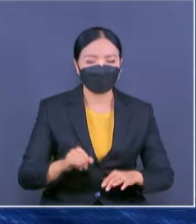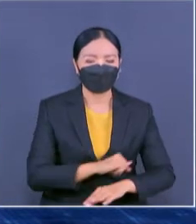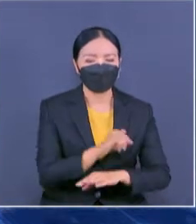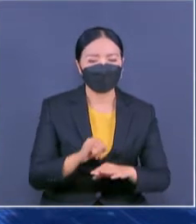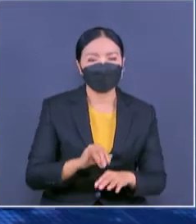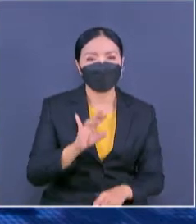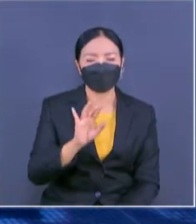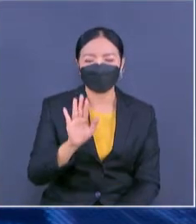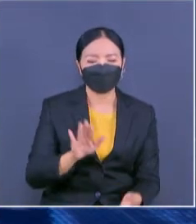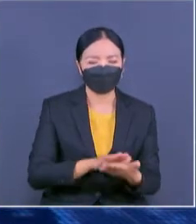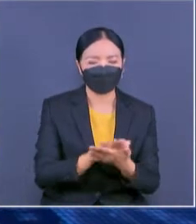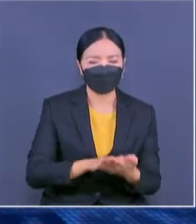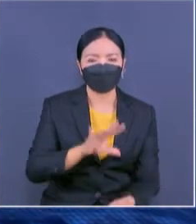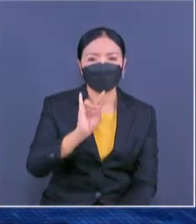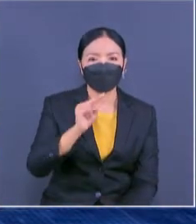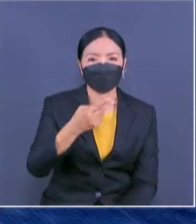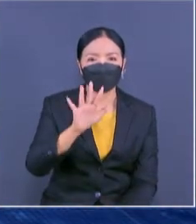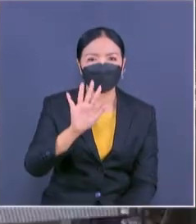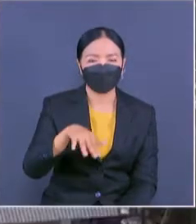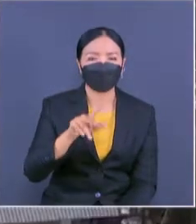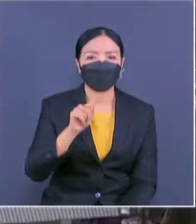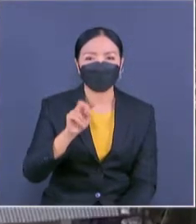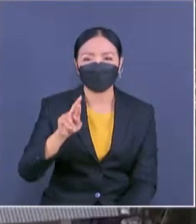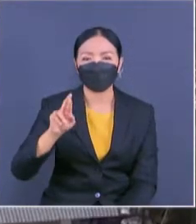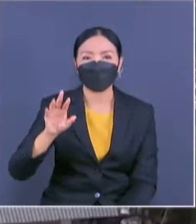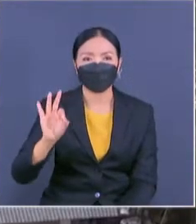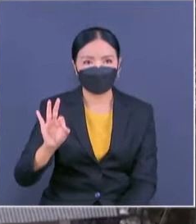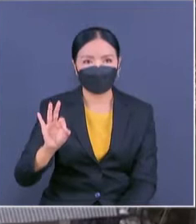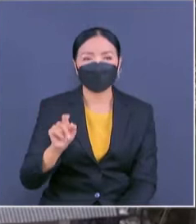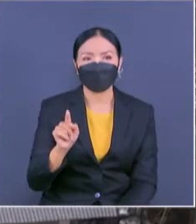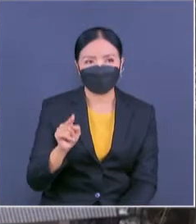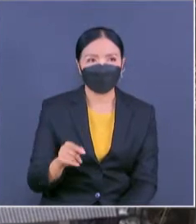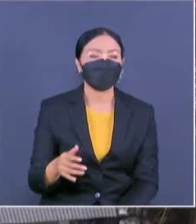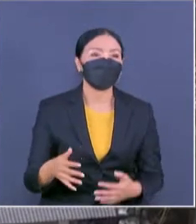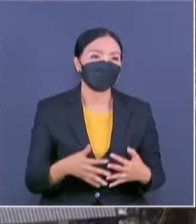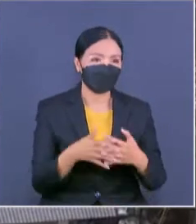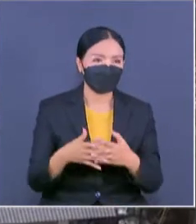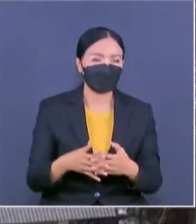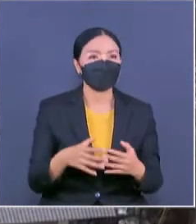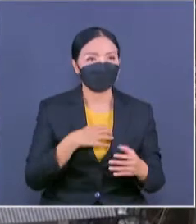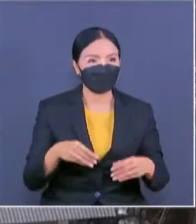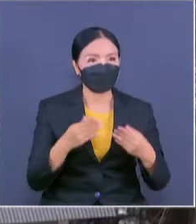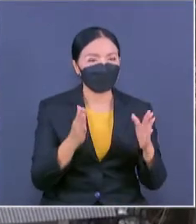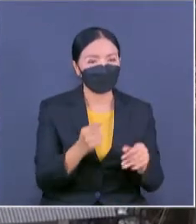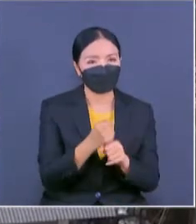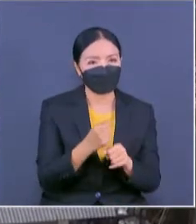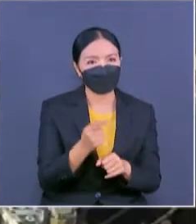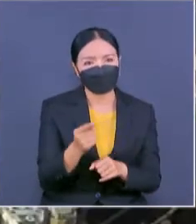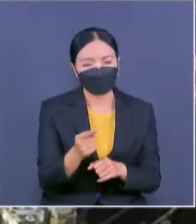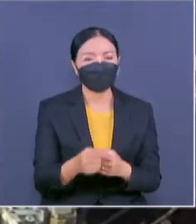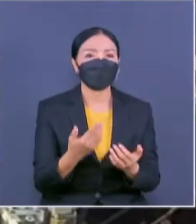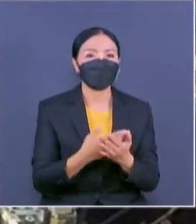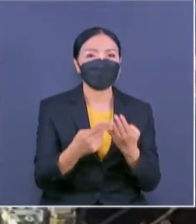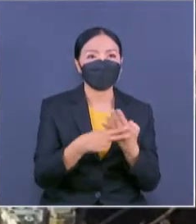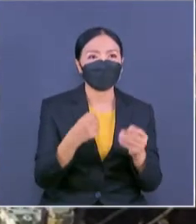ฟุตค่ะร่างกฎหมายนี้เป็นมาตรการล่าสุดระดับรัฐในสหรัฐที่ต้องการกระตุ้นให้คนทำเหมืองคริปโตเคอเรนซีเข้าไ